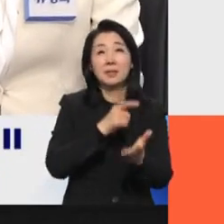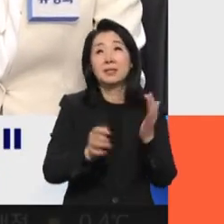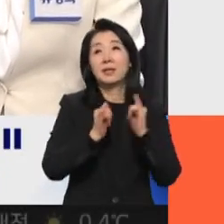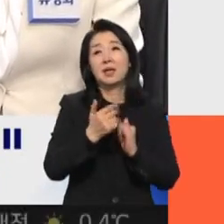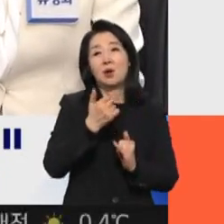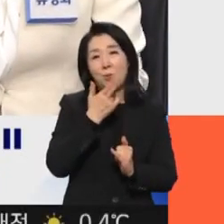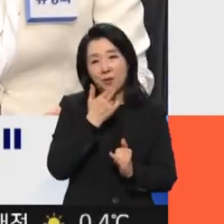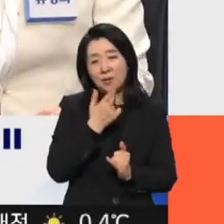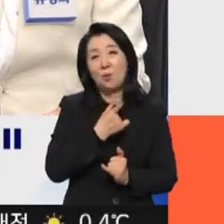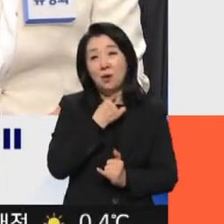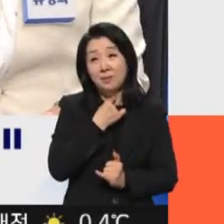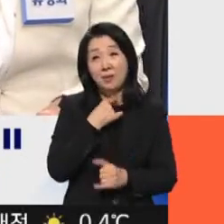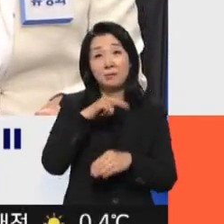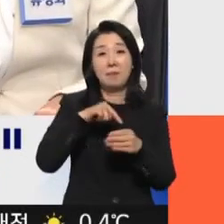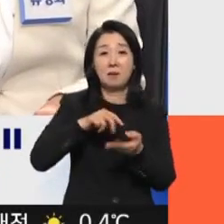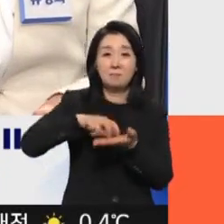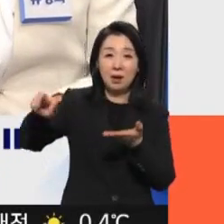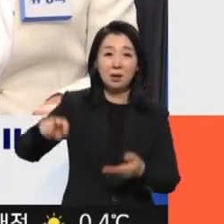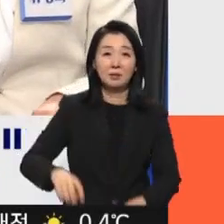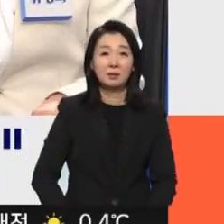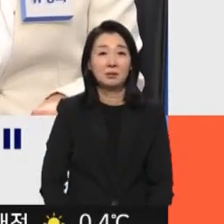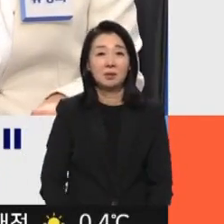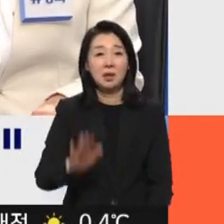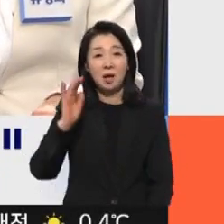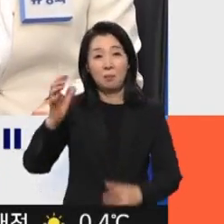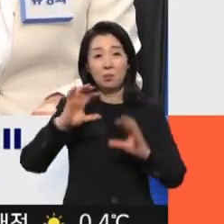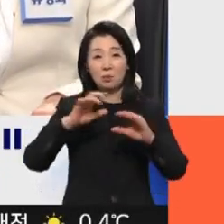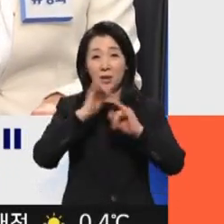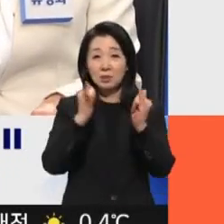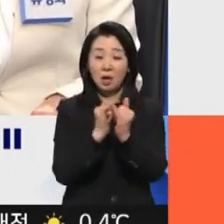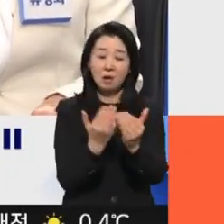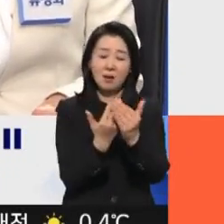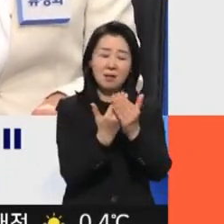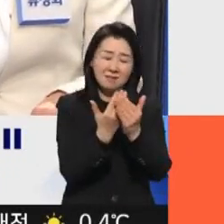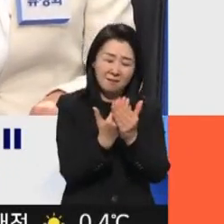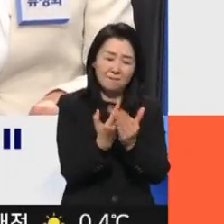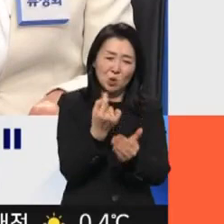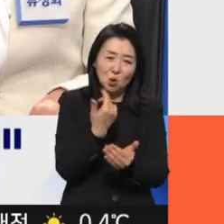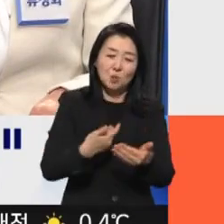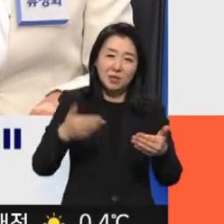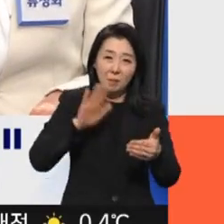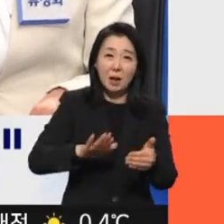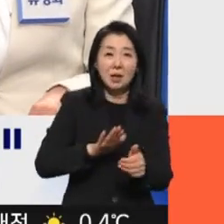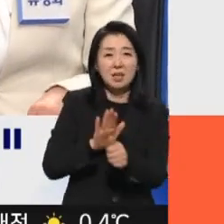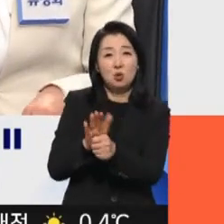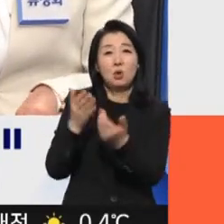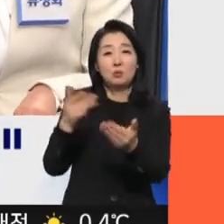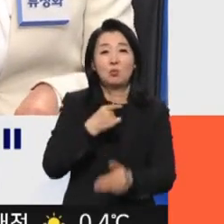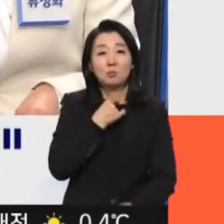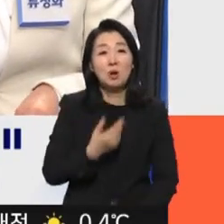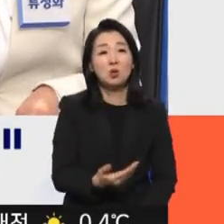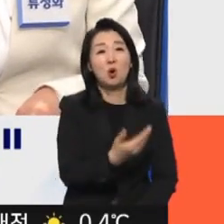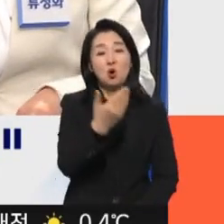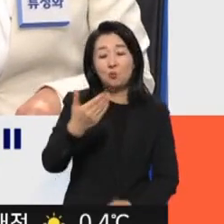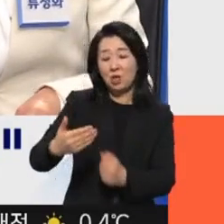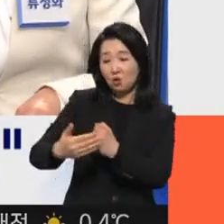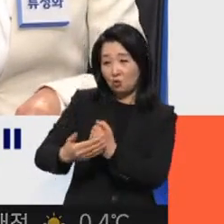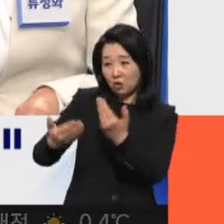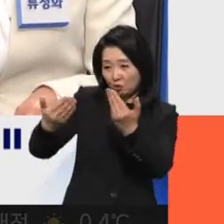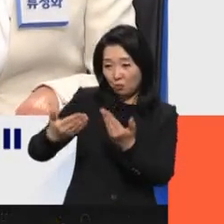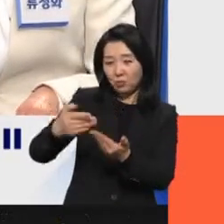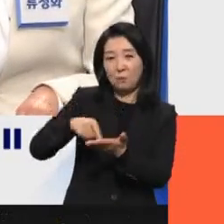내용이 담겨 있었습니다. 최 전 부총리는 앞으로 국가와 사회 발전에 미력 하나만 힘을 보탬으로써 여러분의 성원에